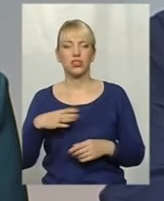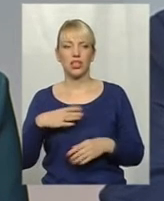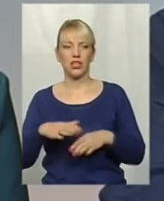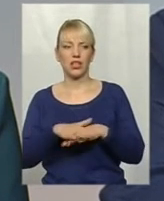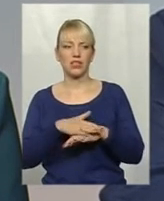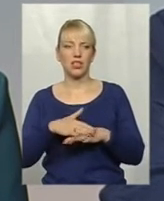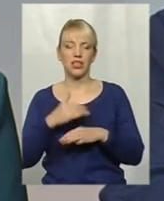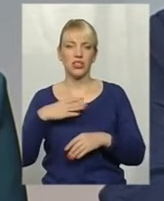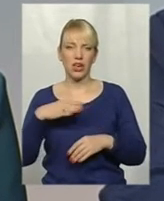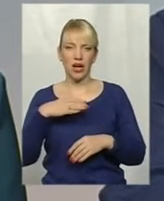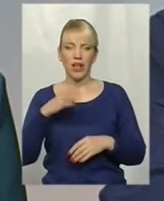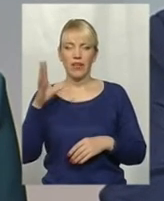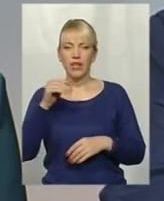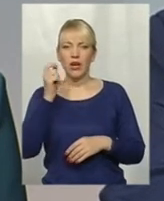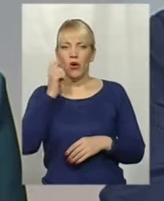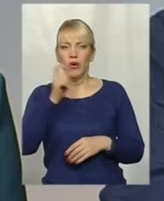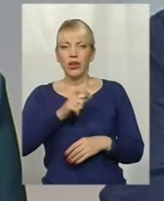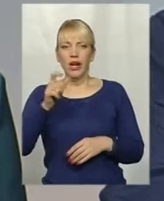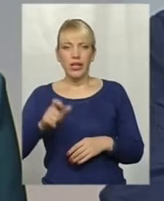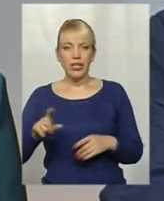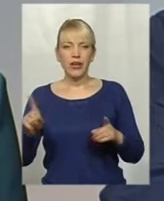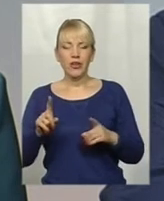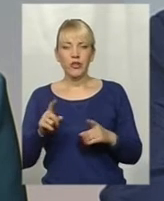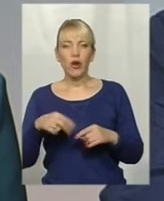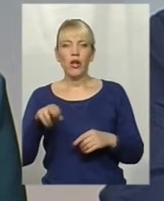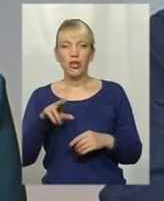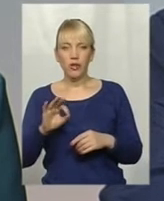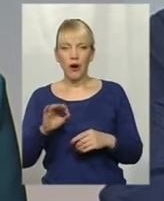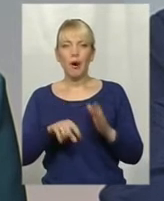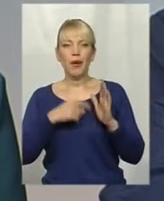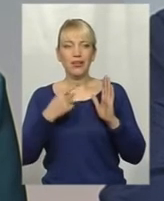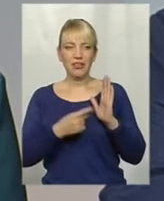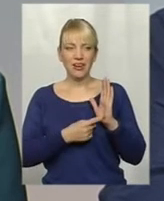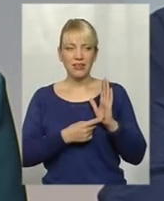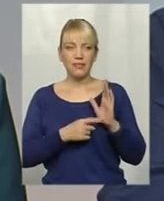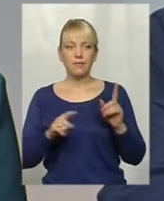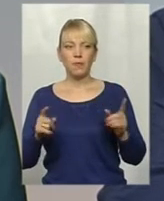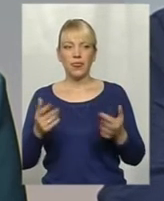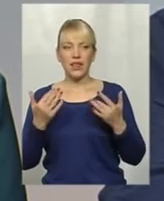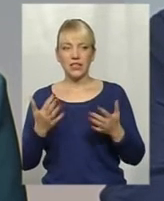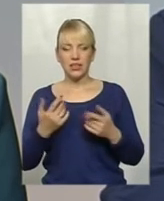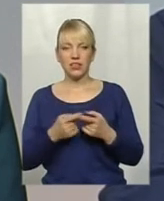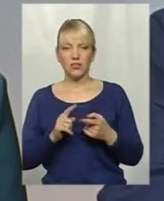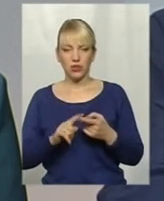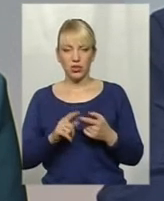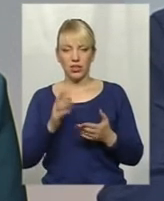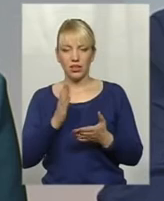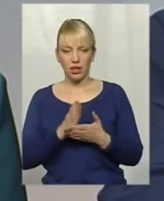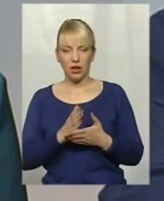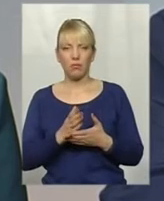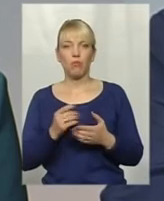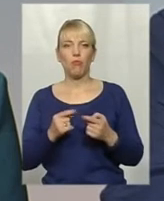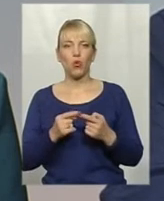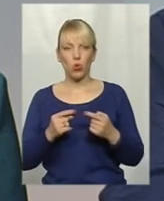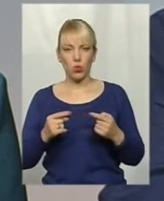українці. Щодо такого контексту питання, якби наскільки вони стали продуктивними, я вам сказав продуктивними.